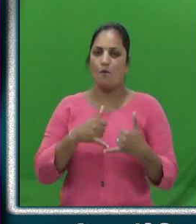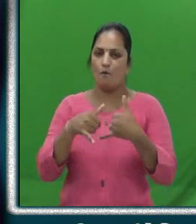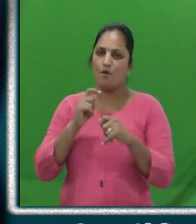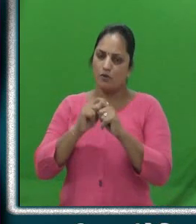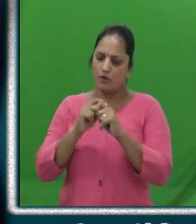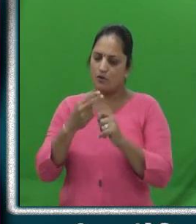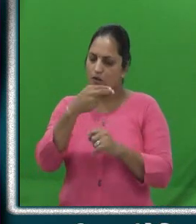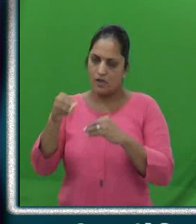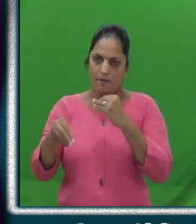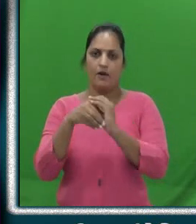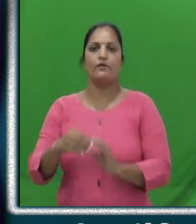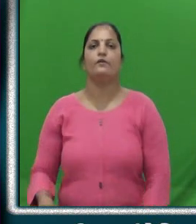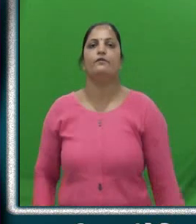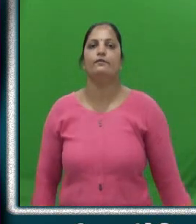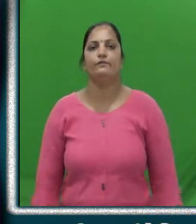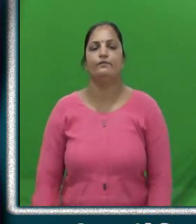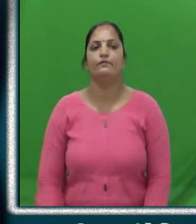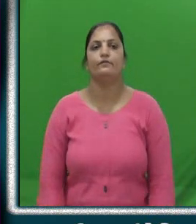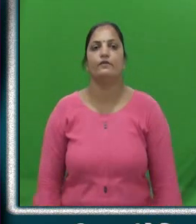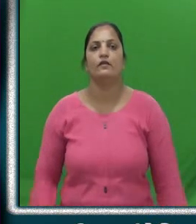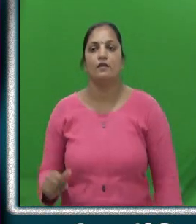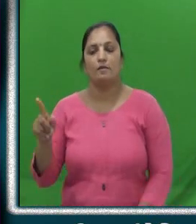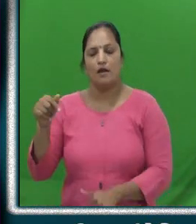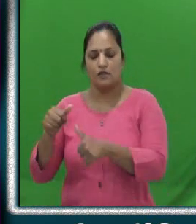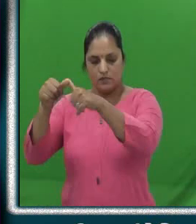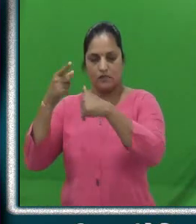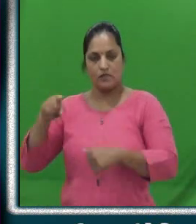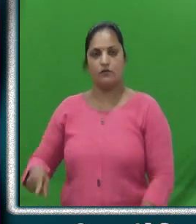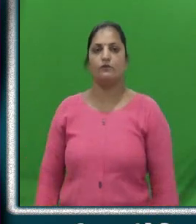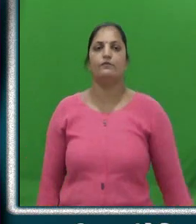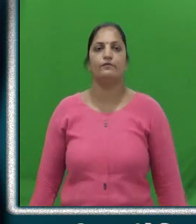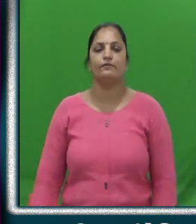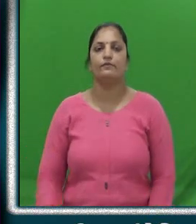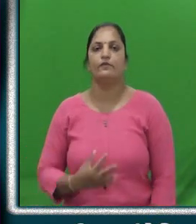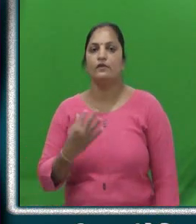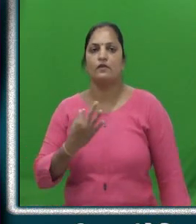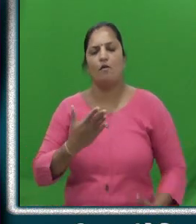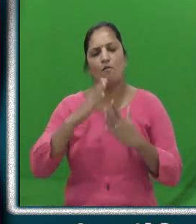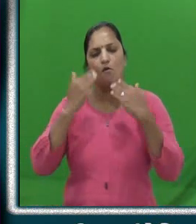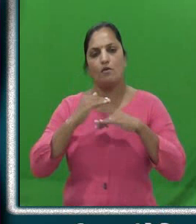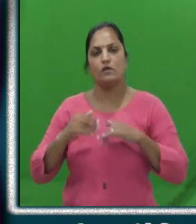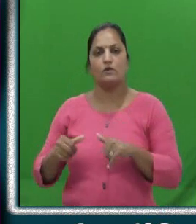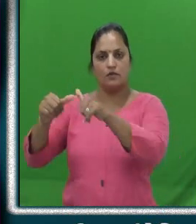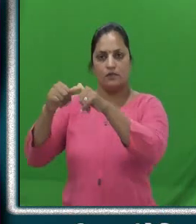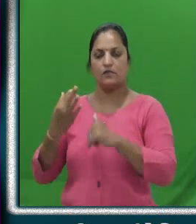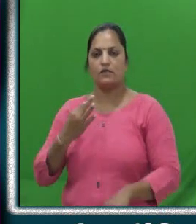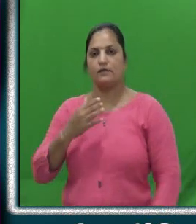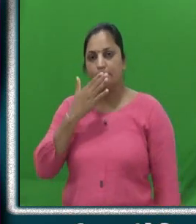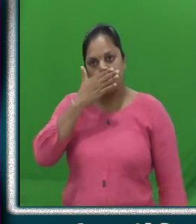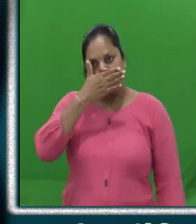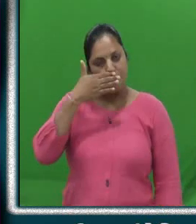પ્રવૃત્તિનું નામ લખવાની હટ, હા સરસ મહેશભાઈ એ જવાબ સાચો આપ્યો, સરસ ઘણા બધા જવાબ આવું